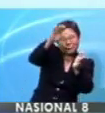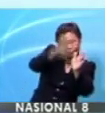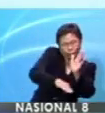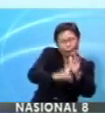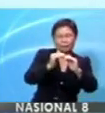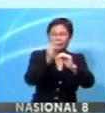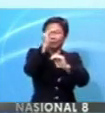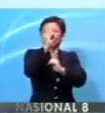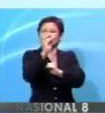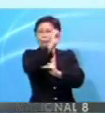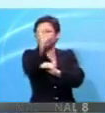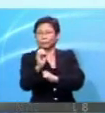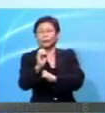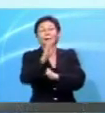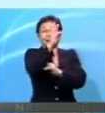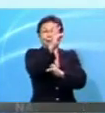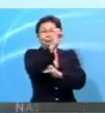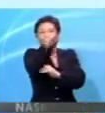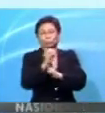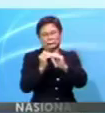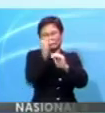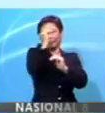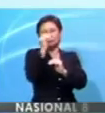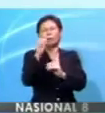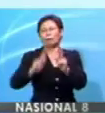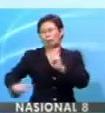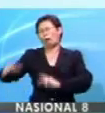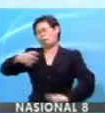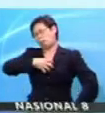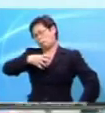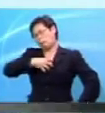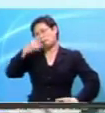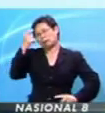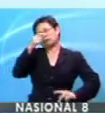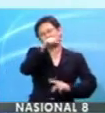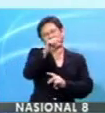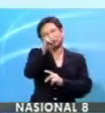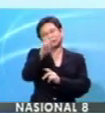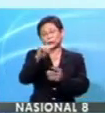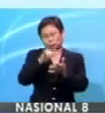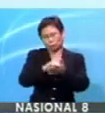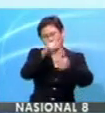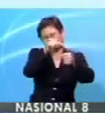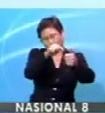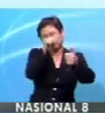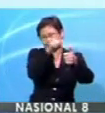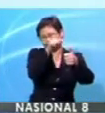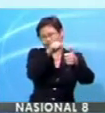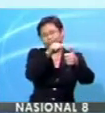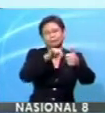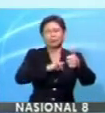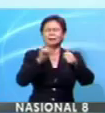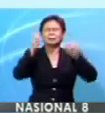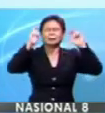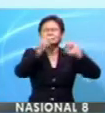daripada 6% yang yang orang bising pasal GST dan sebagainya ini antara perkara jadi